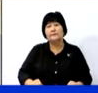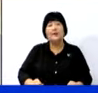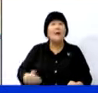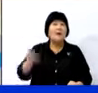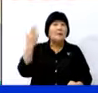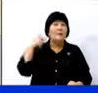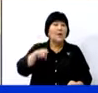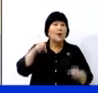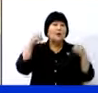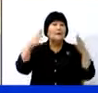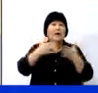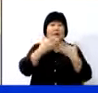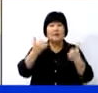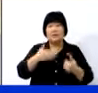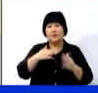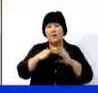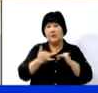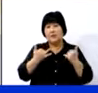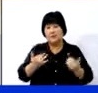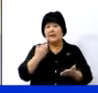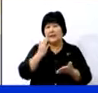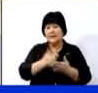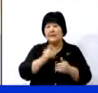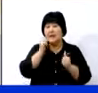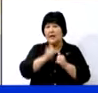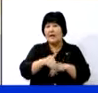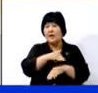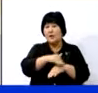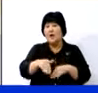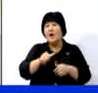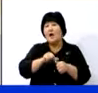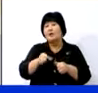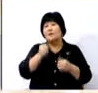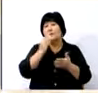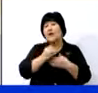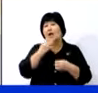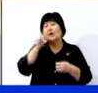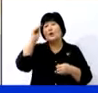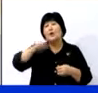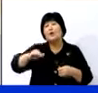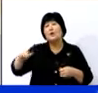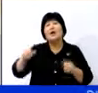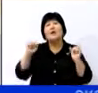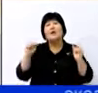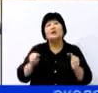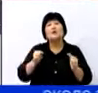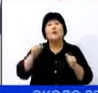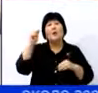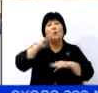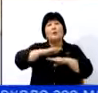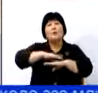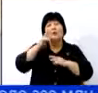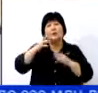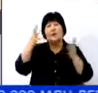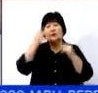Прежде такого освещения не было в нашем ауле. Сейчас свет есть на каждой улице. Особенно стало хорошо для школьников. Зимой же выходят на уроки